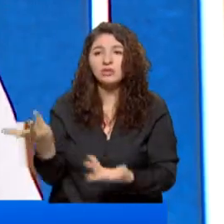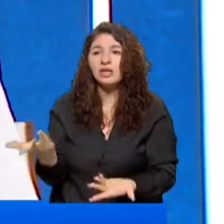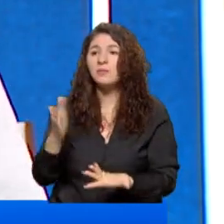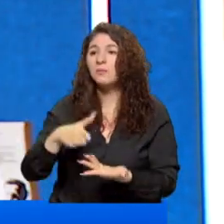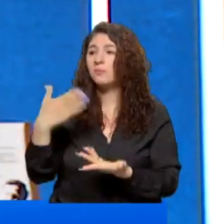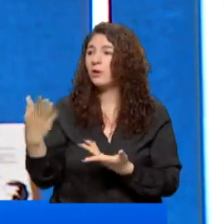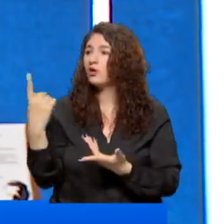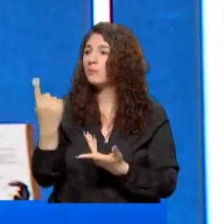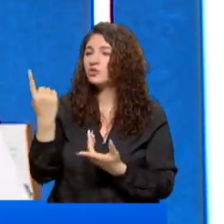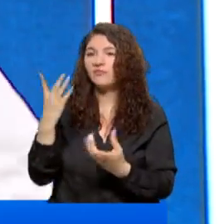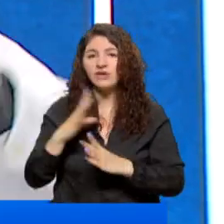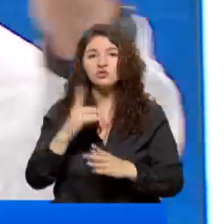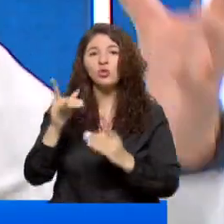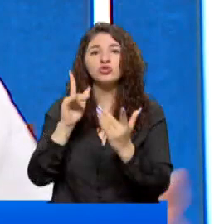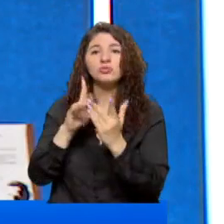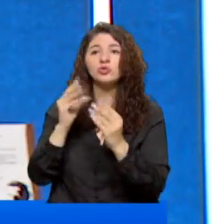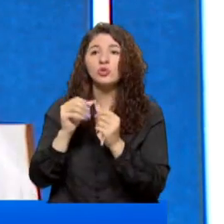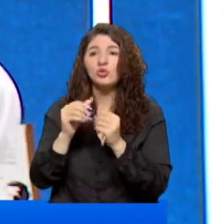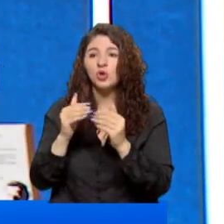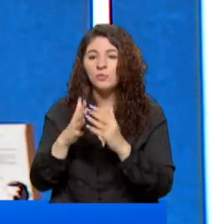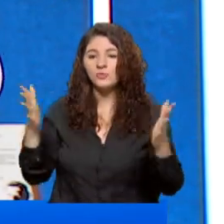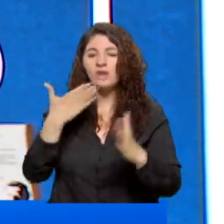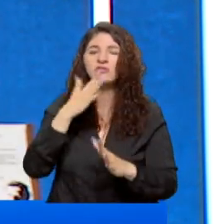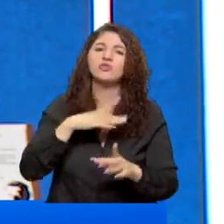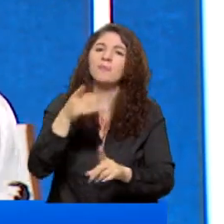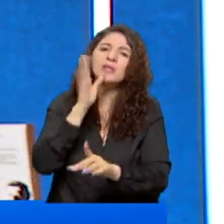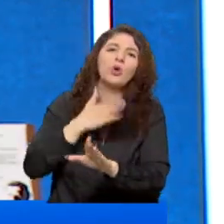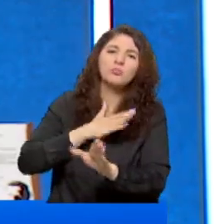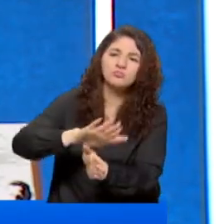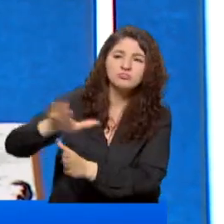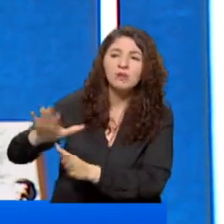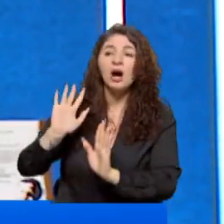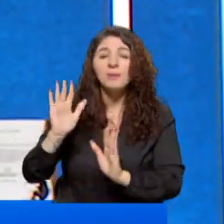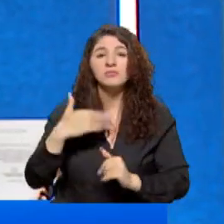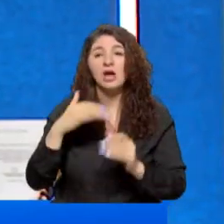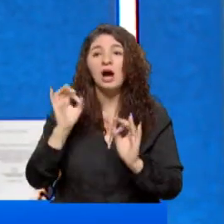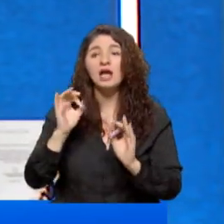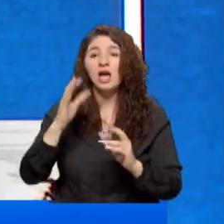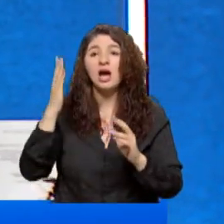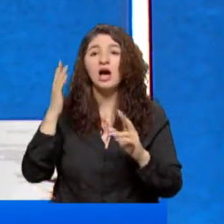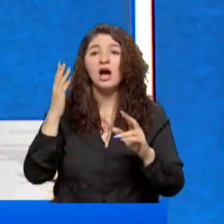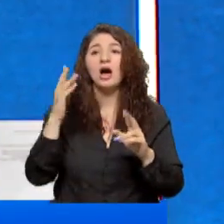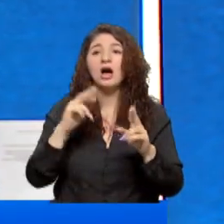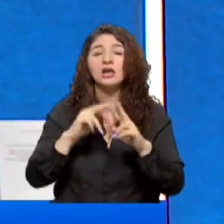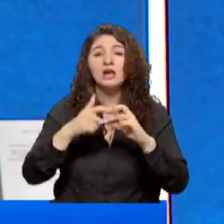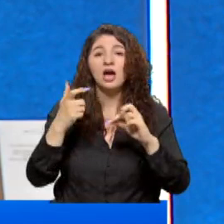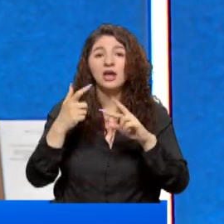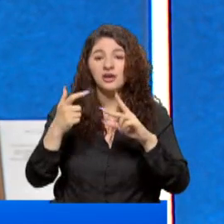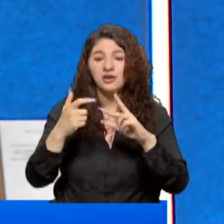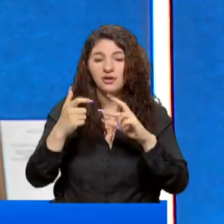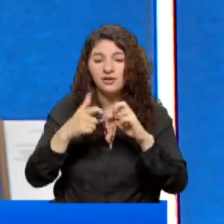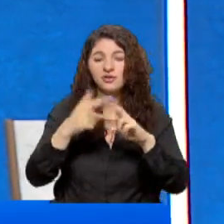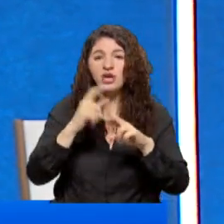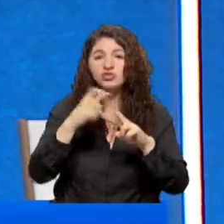yani başka bir şey varsa o köprünün çok büyük bir alan taşıması onu bilemiyorum ama biz hala Karaca birlik öncelikler